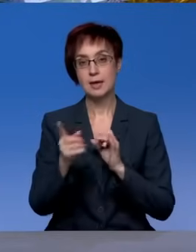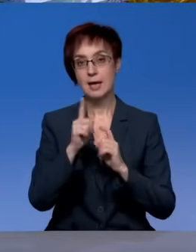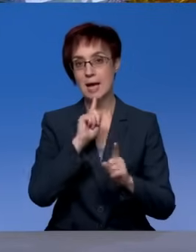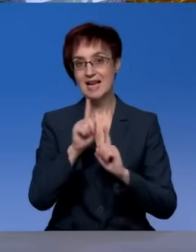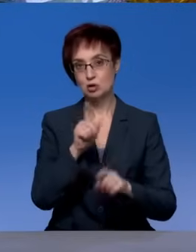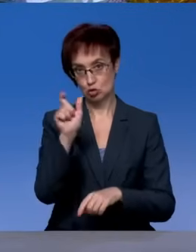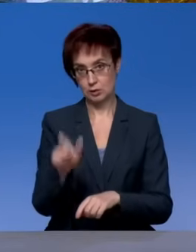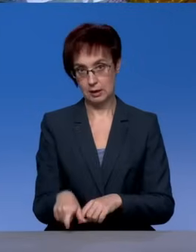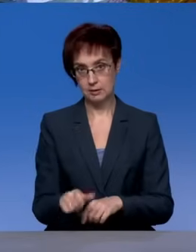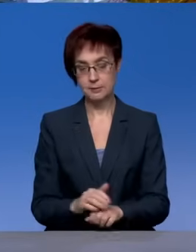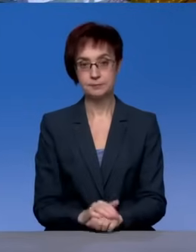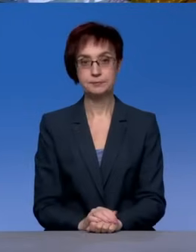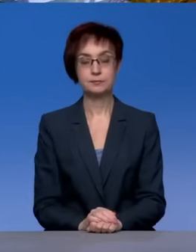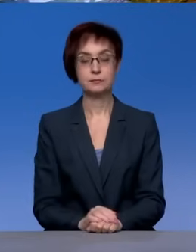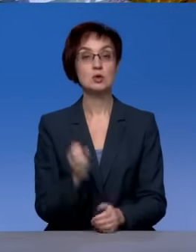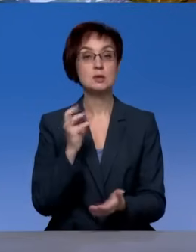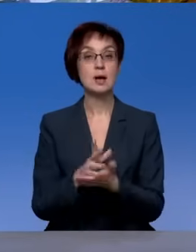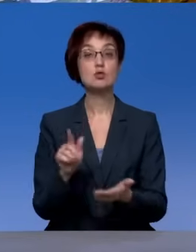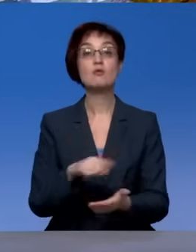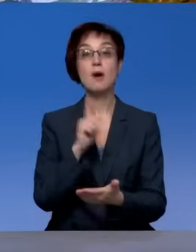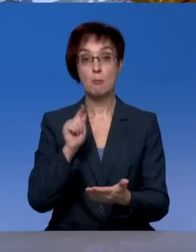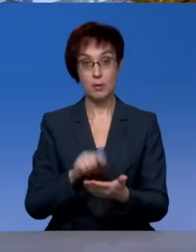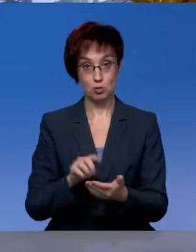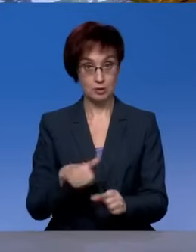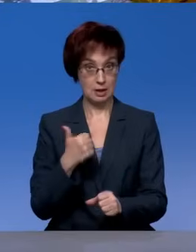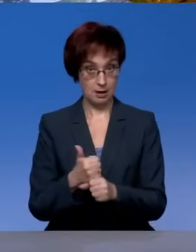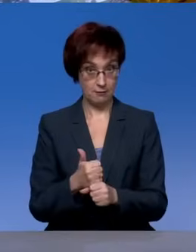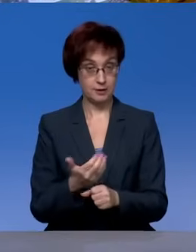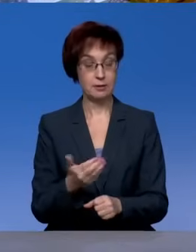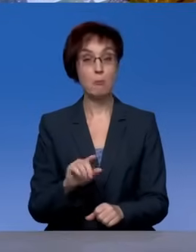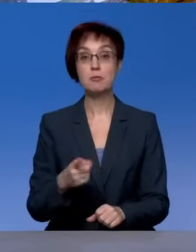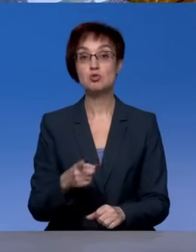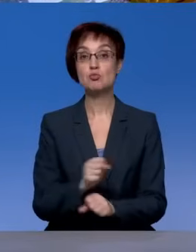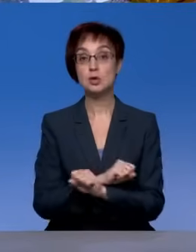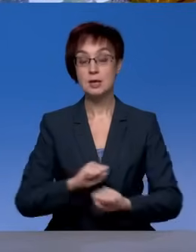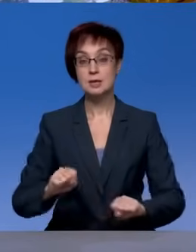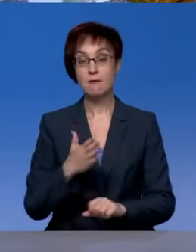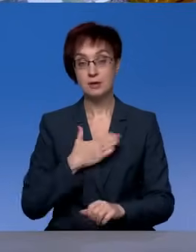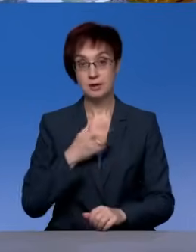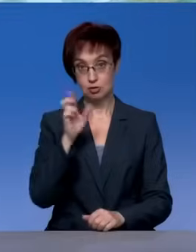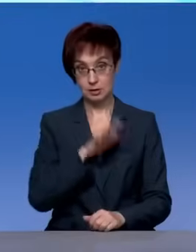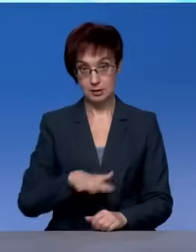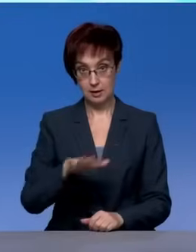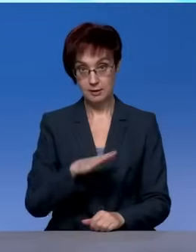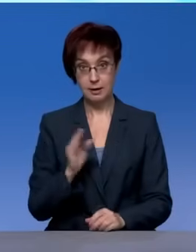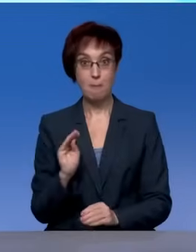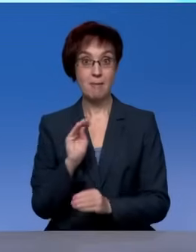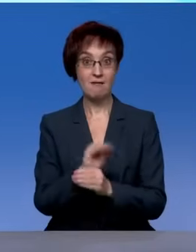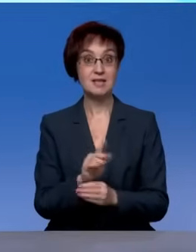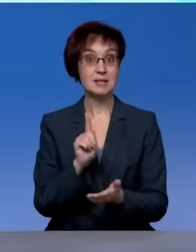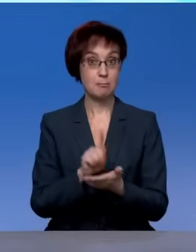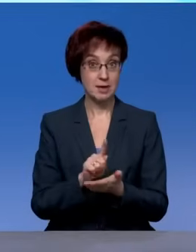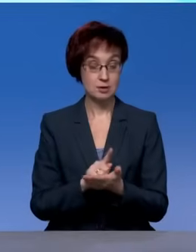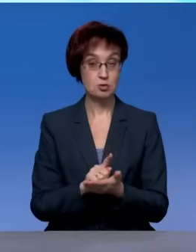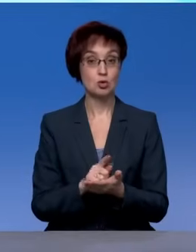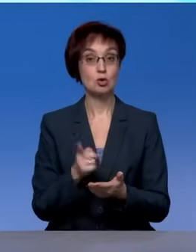Добрый вечер. Сразу вопрос, главный, который, я думаю, волнует всех. Почему нельзя в нашей стране повысить пенсии на сумму, которая превышает